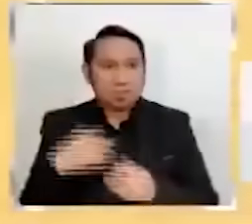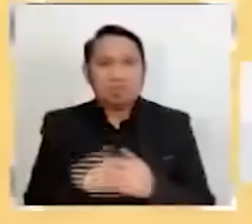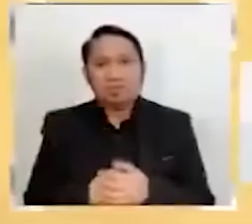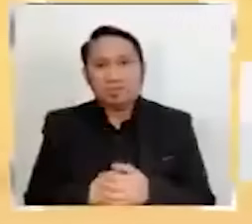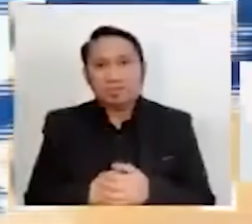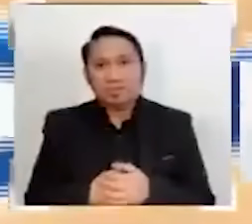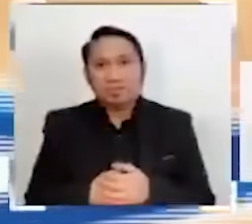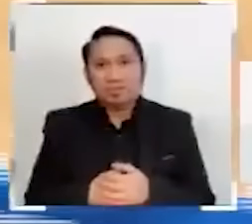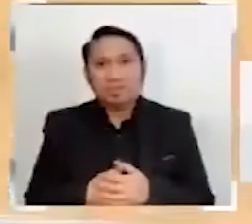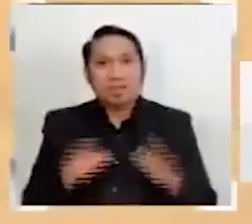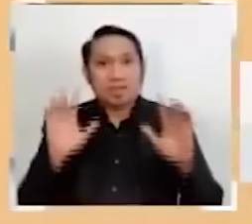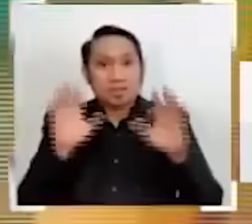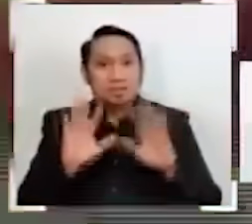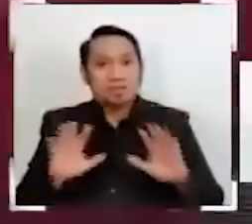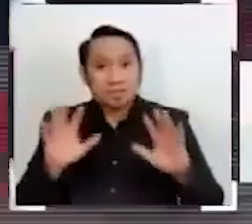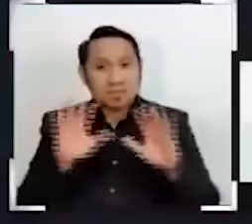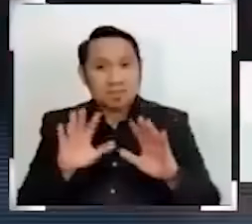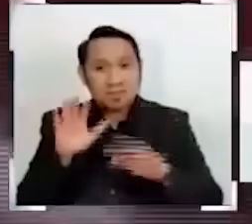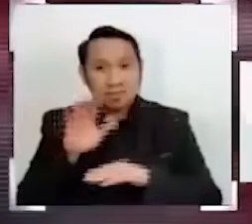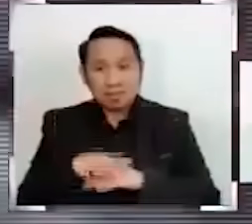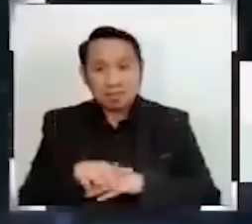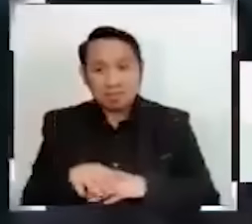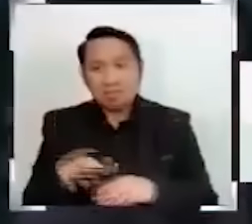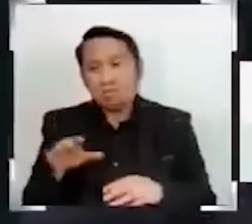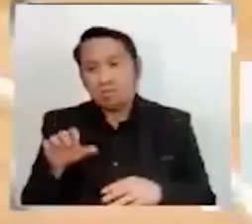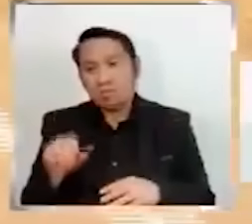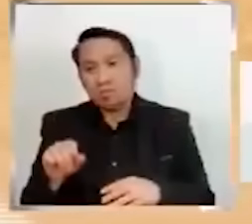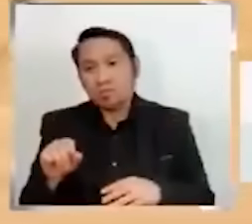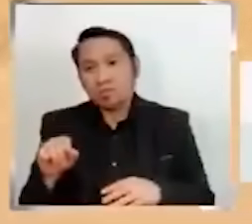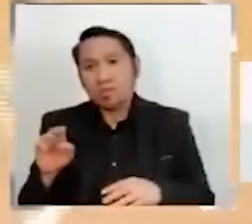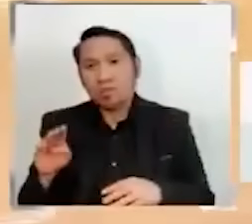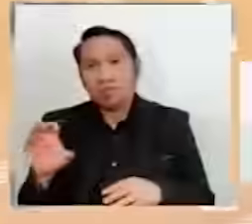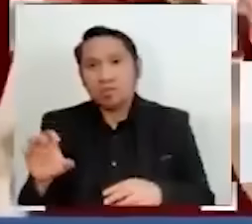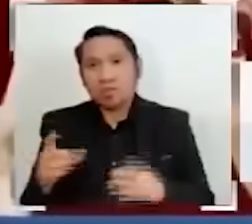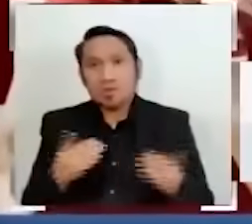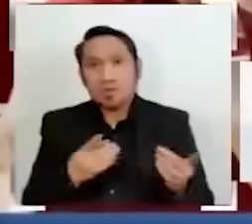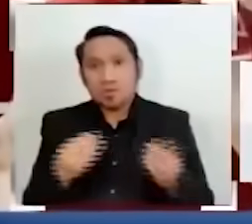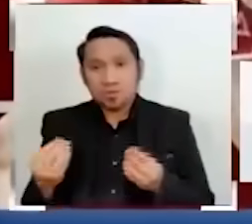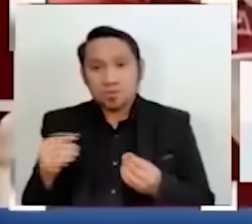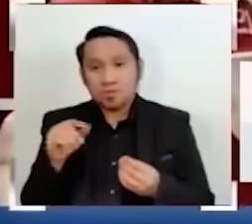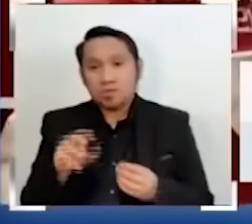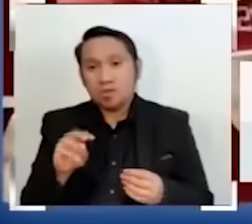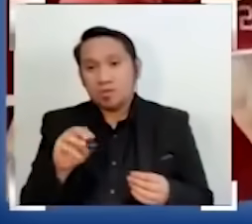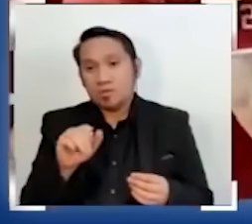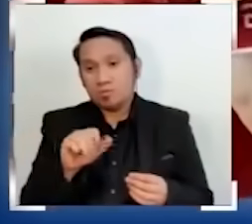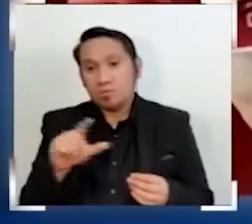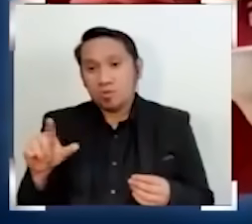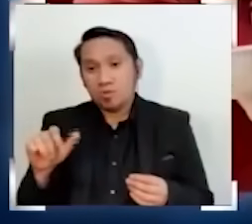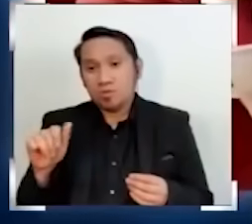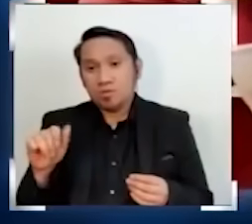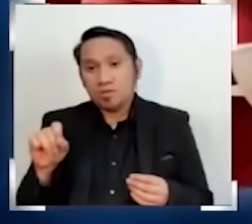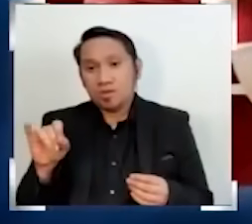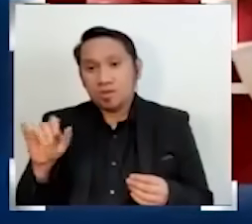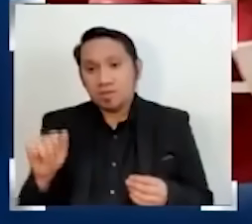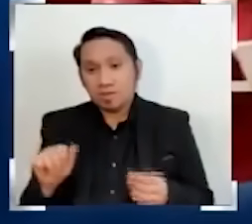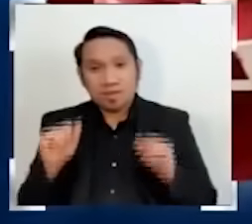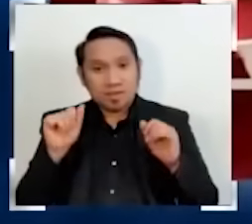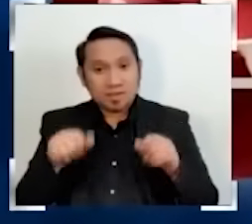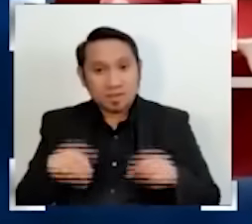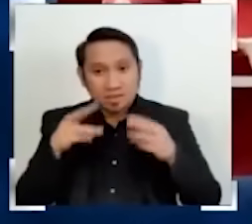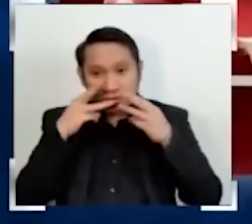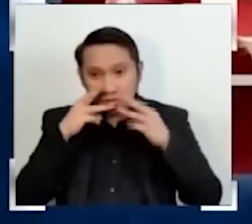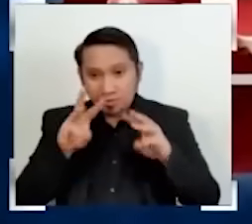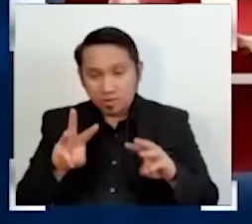Linggo ng hapon ang Game 2 ng Mapua kontra San Beda, gagarapin po yan sa Mall of Asia Arena. Mapapanood naman yan live sa